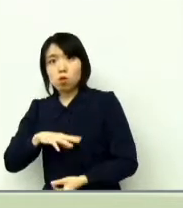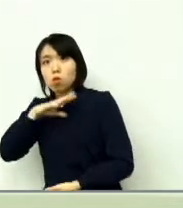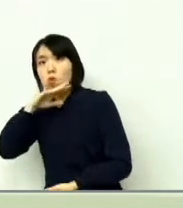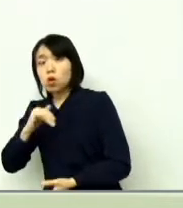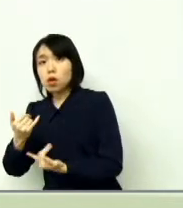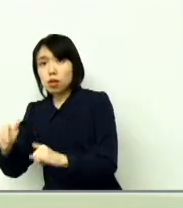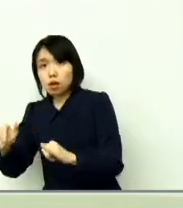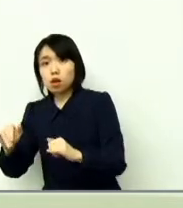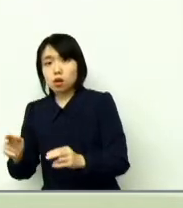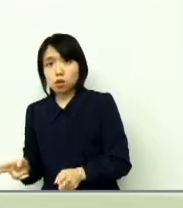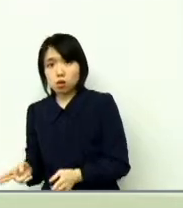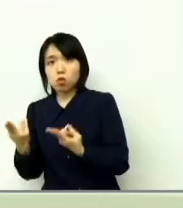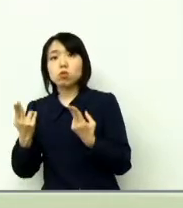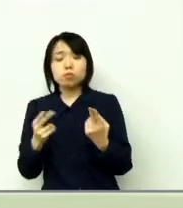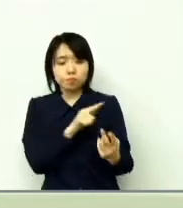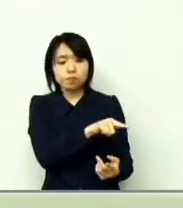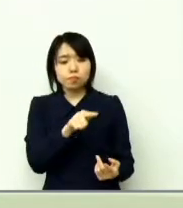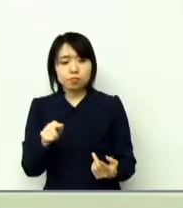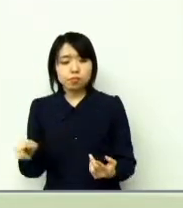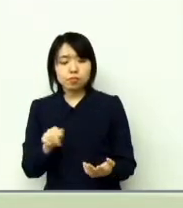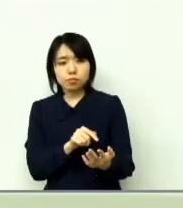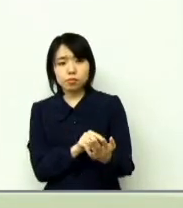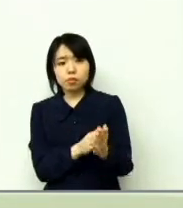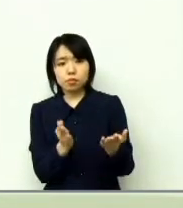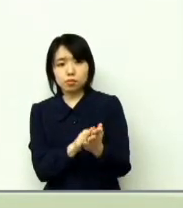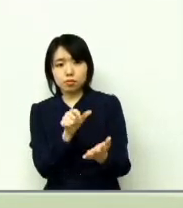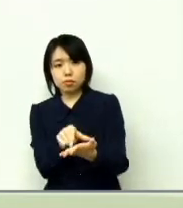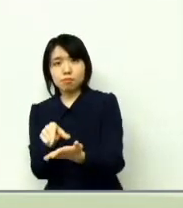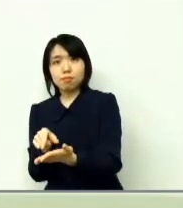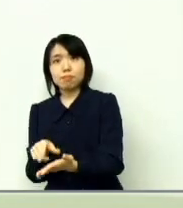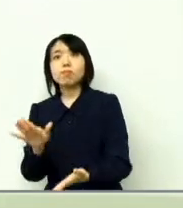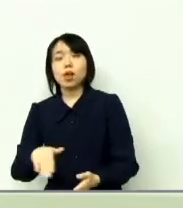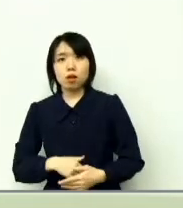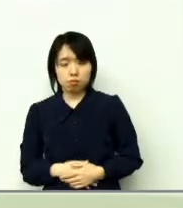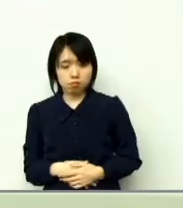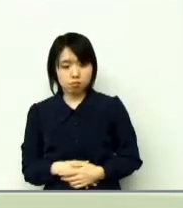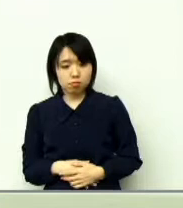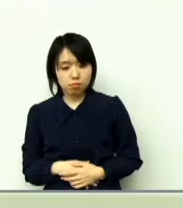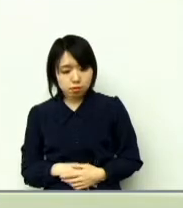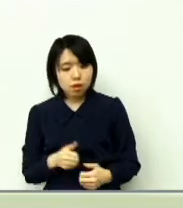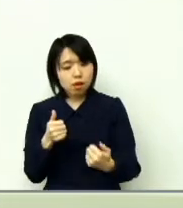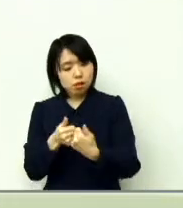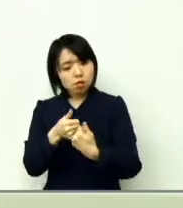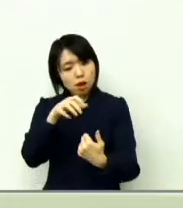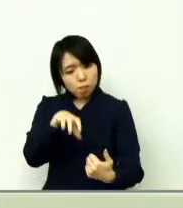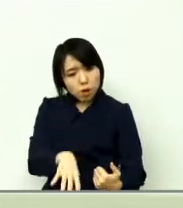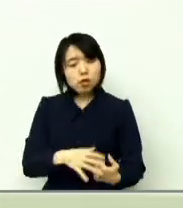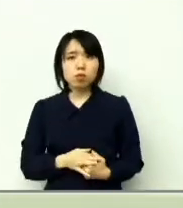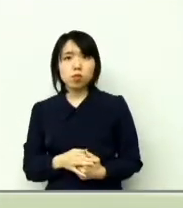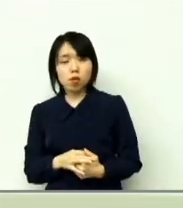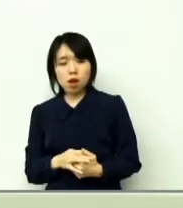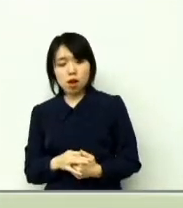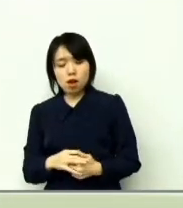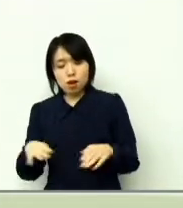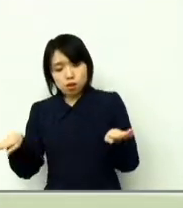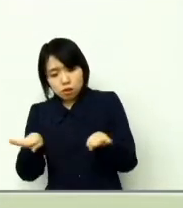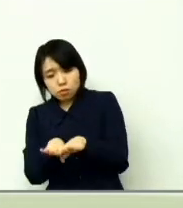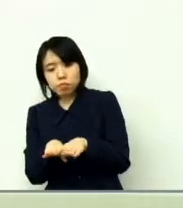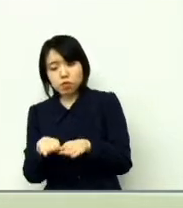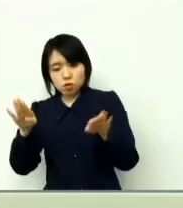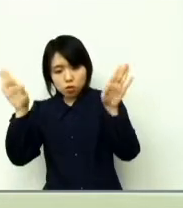時の電話相談や病院案内、また市内の休日夜間休館診療の情報